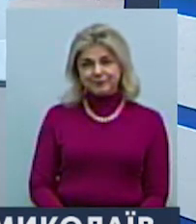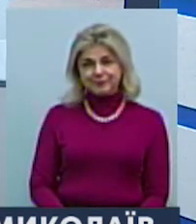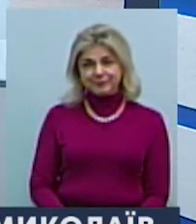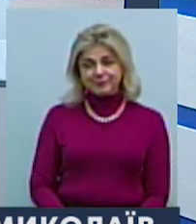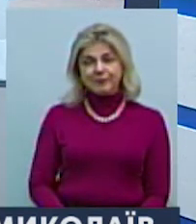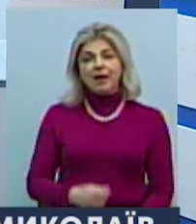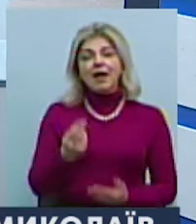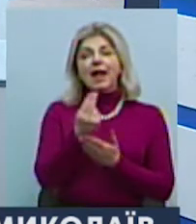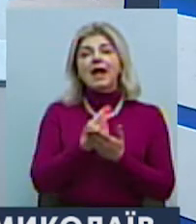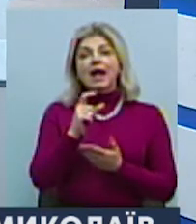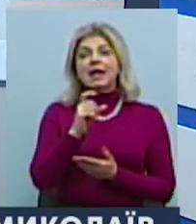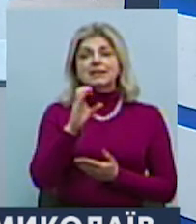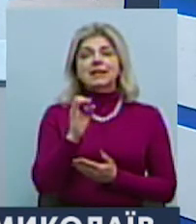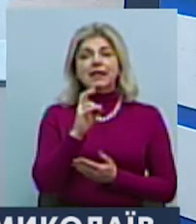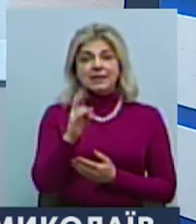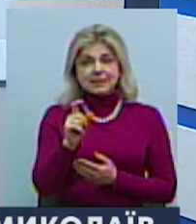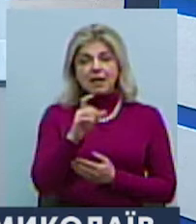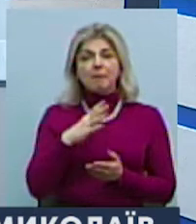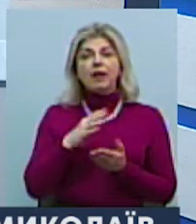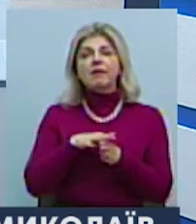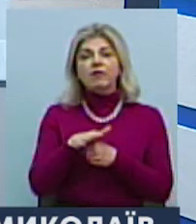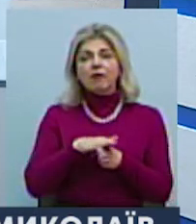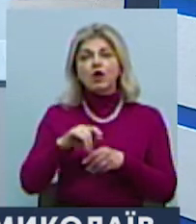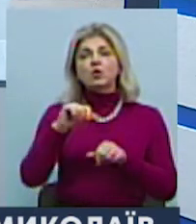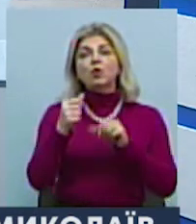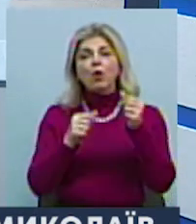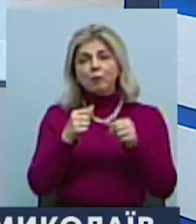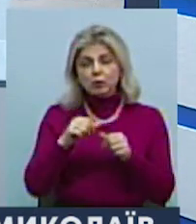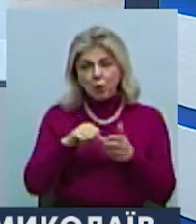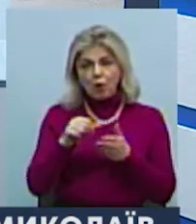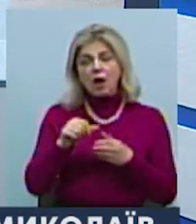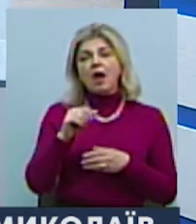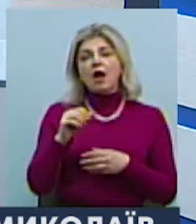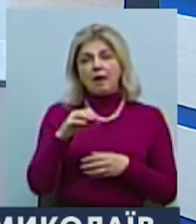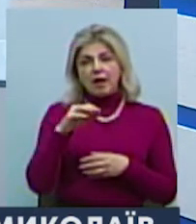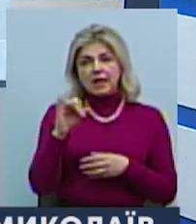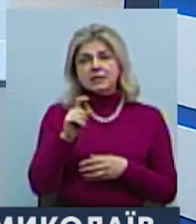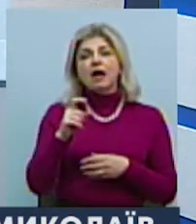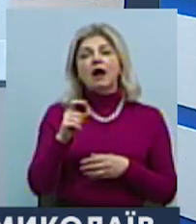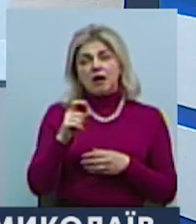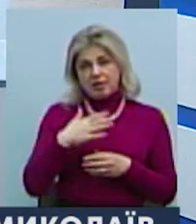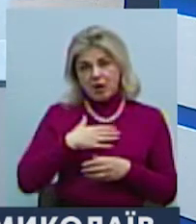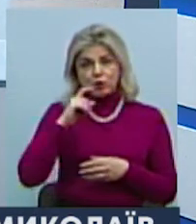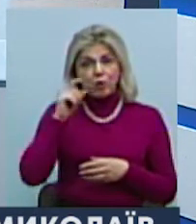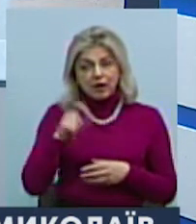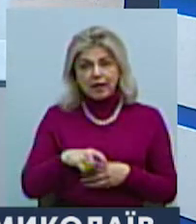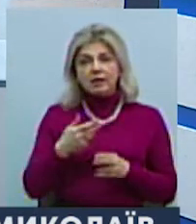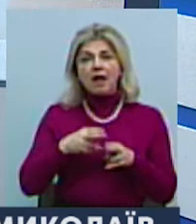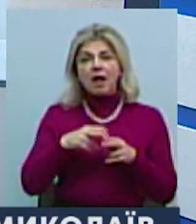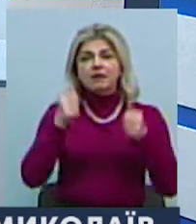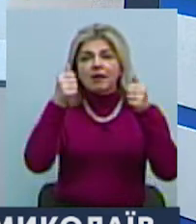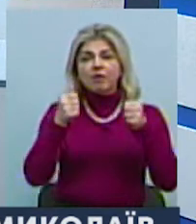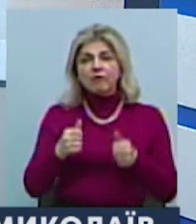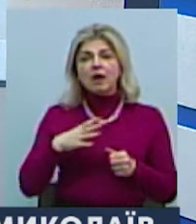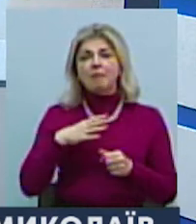Ескіз пам'ятної дошки на честь запорожців виконав скульптор з Вінниччини Микола Крижанівський. У день відкриття меморіального знаку в Дюнкерку над будівлею мерії